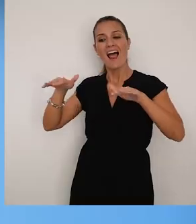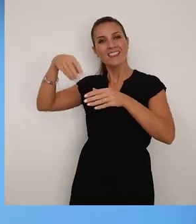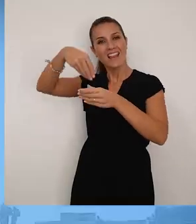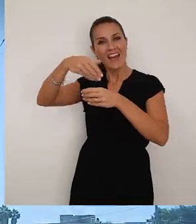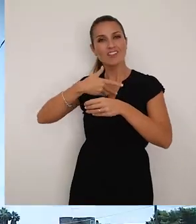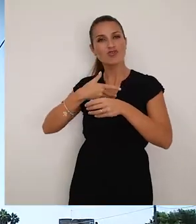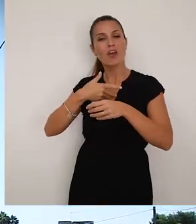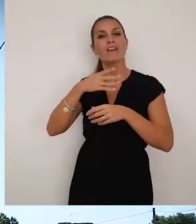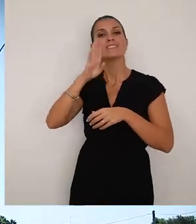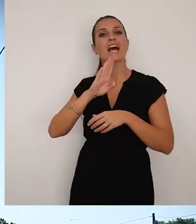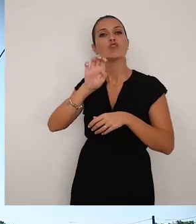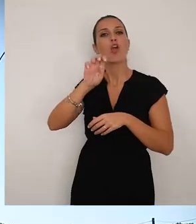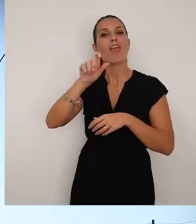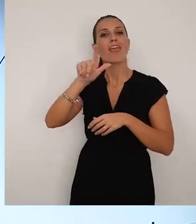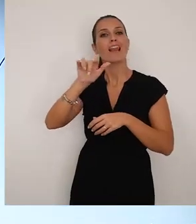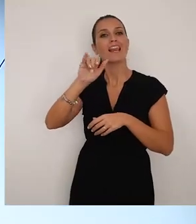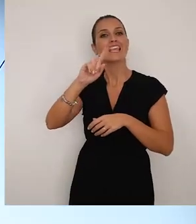Eligio.